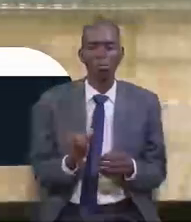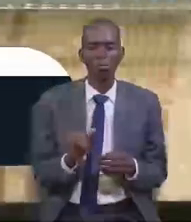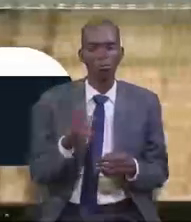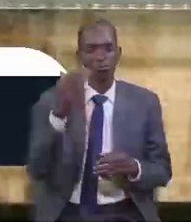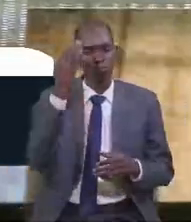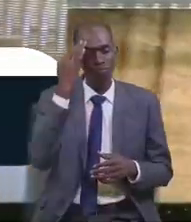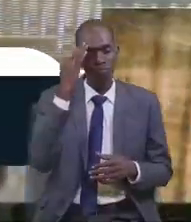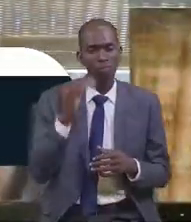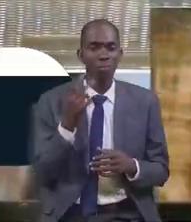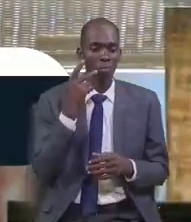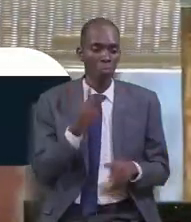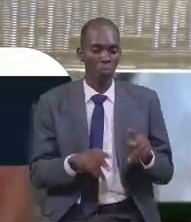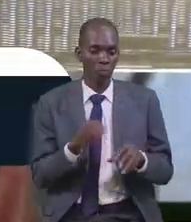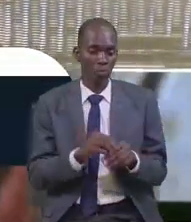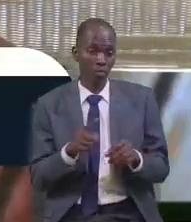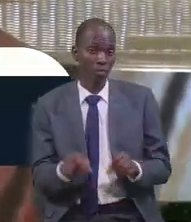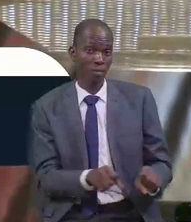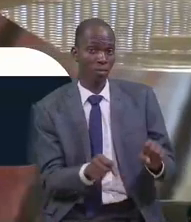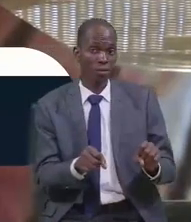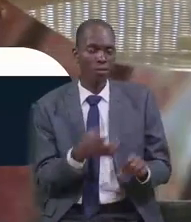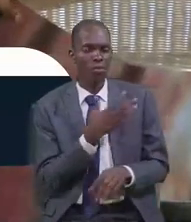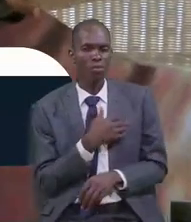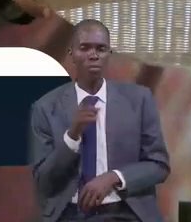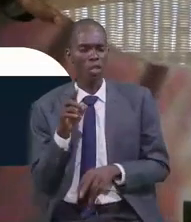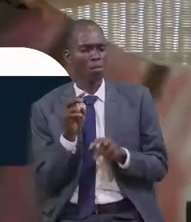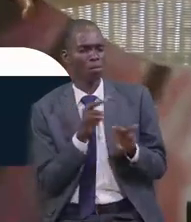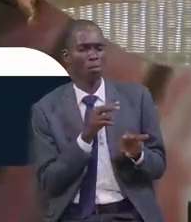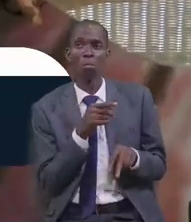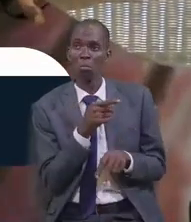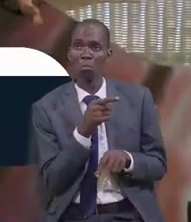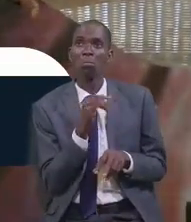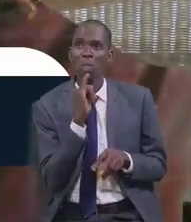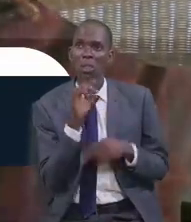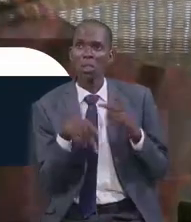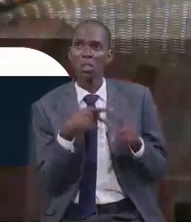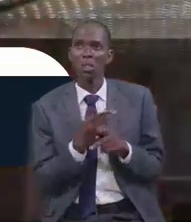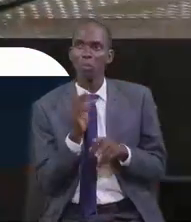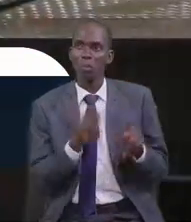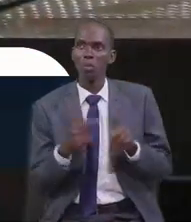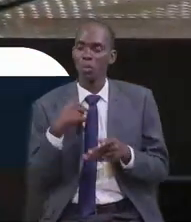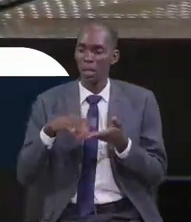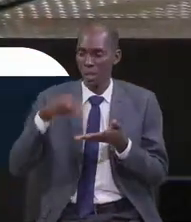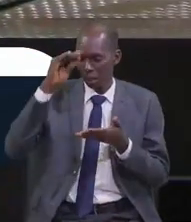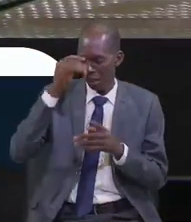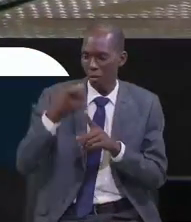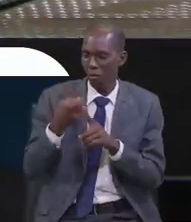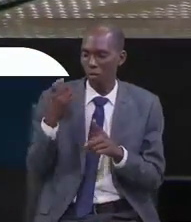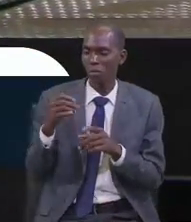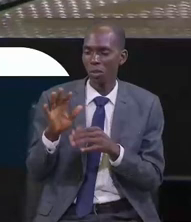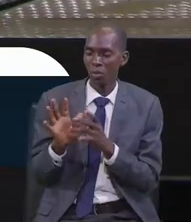les rues, des gens, on voit « Ah, ça, c'est de ces gens » qu'on a étudié